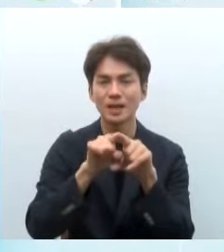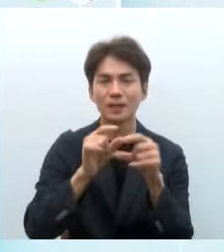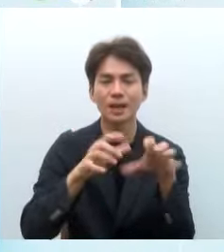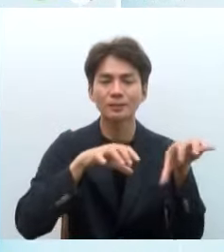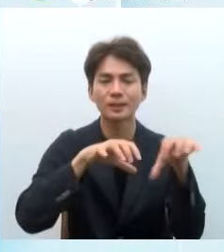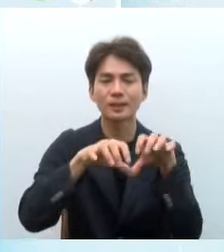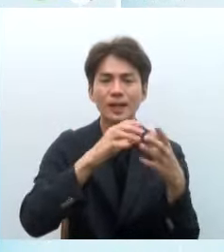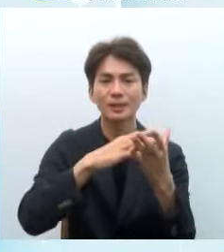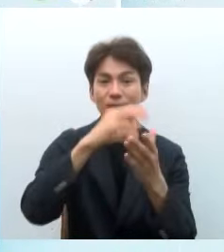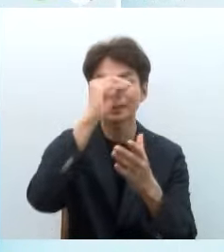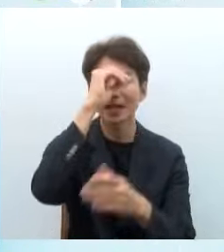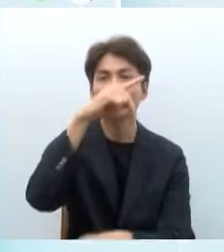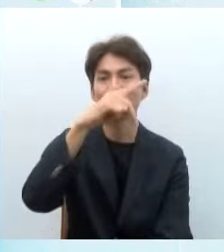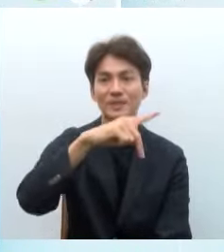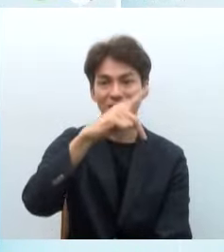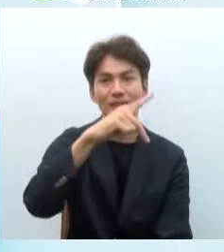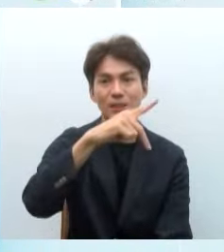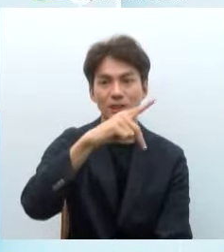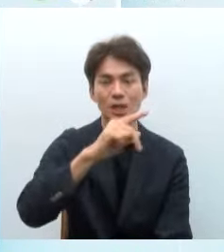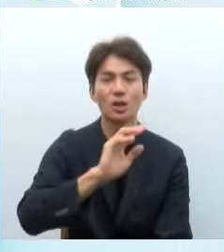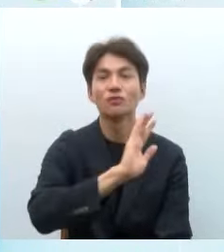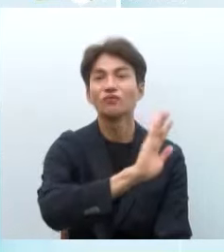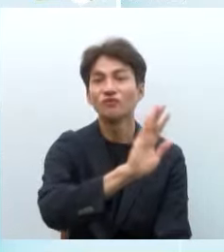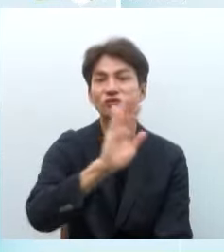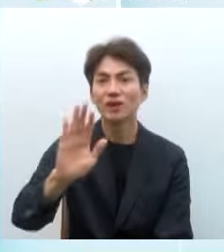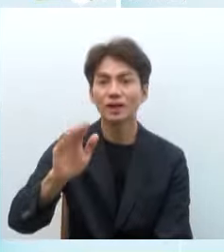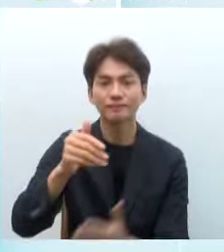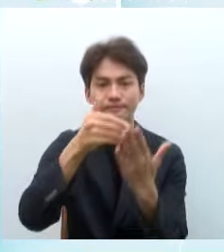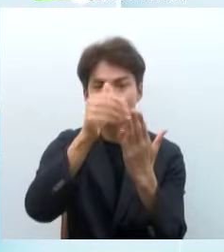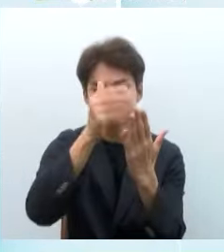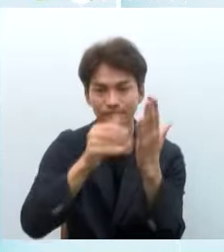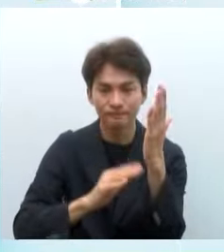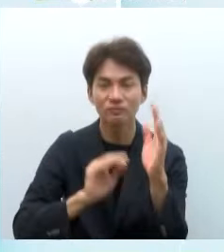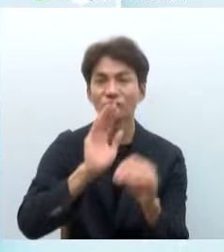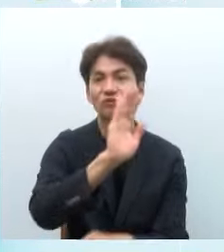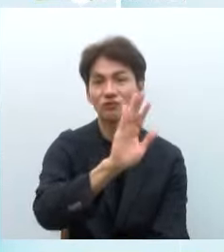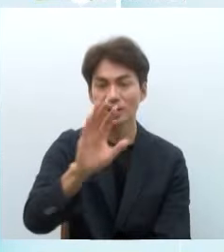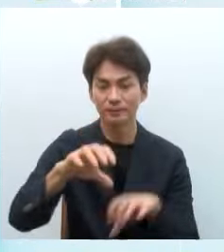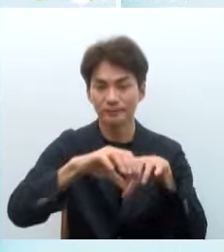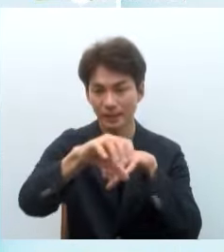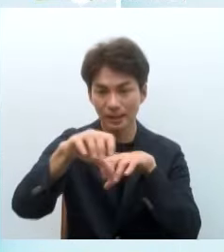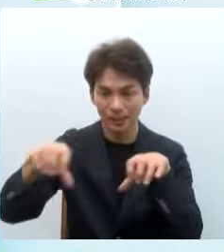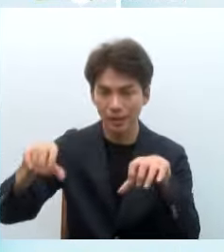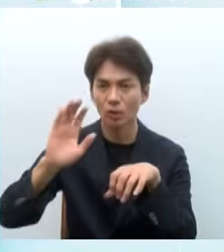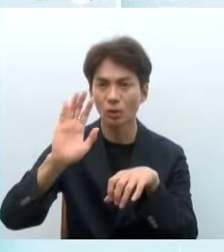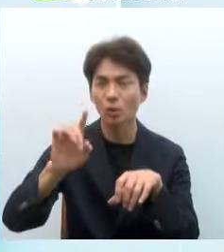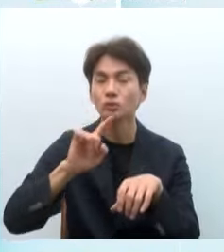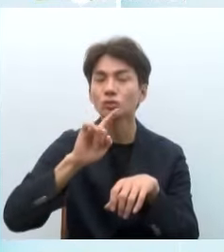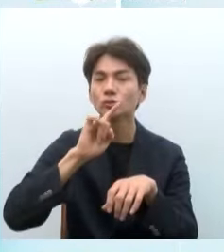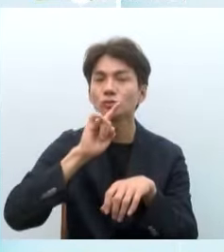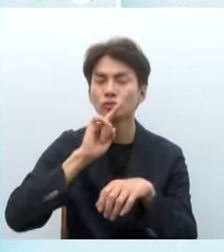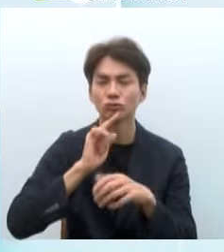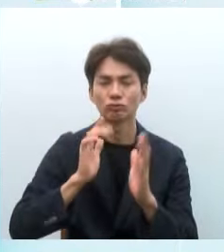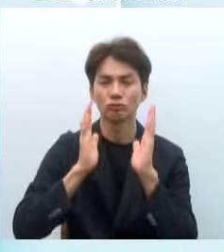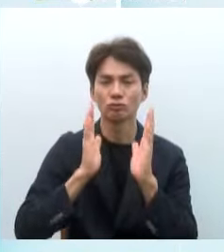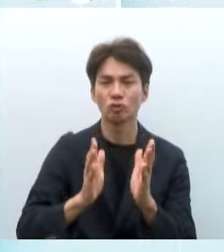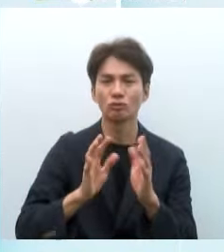ครับดังนั้นฝากเขตพื้นที่ด้วยว่าถ้าในเขตท่านภาพรวมเนี่ยไม่มีจ้างคนพิ